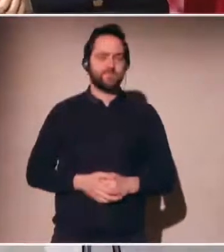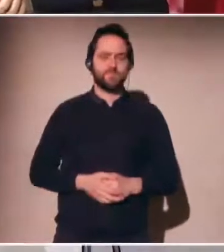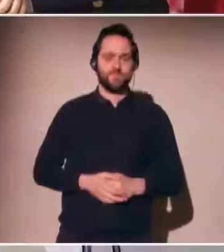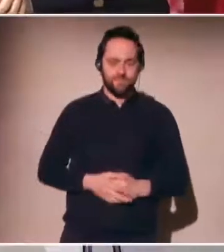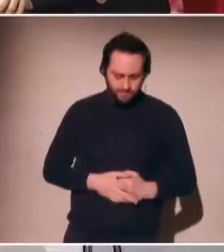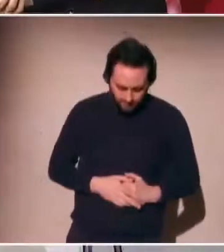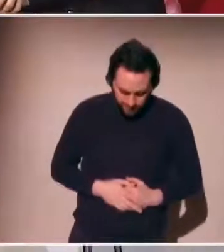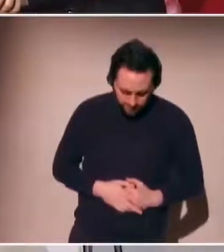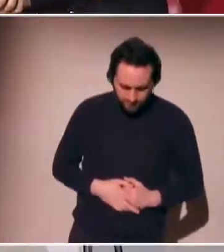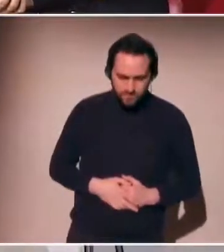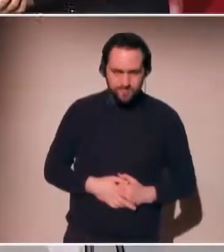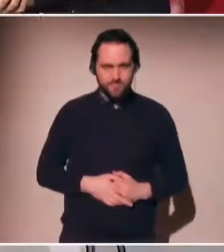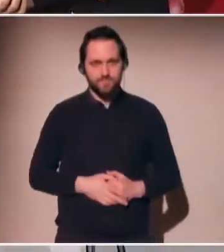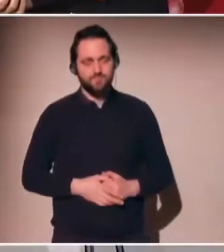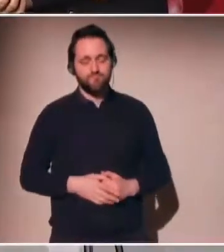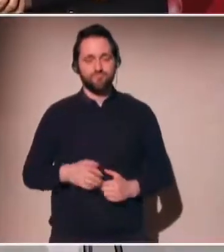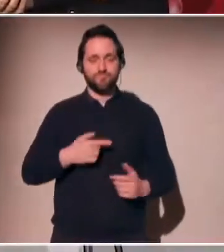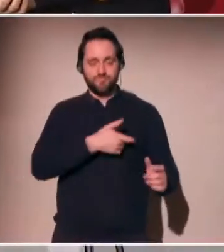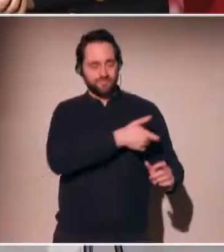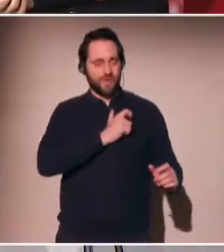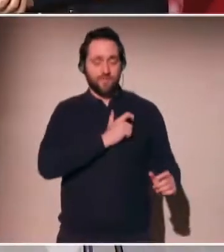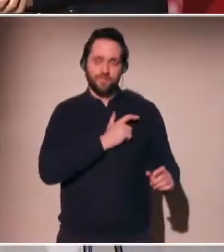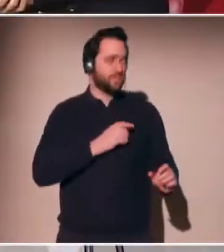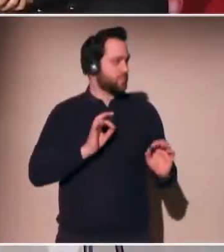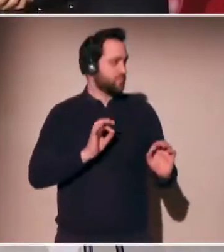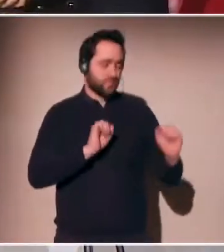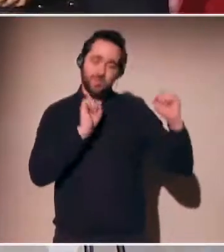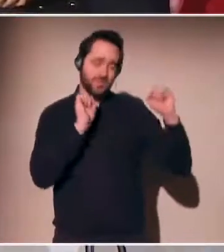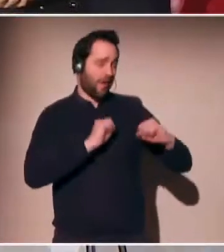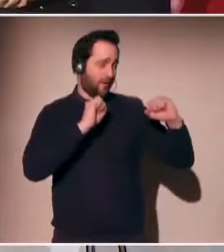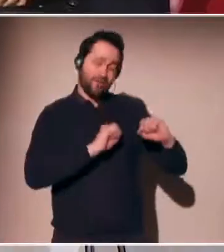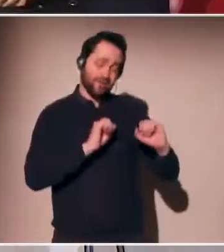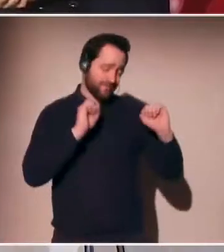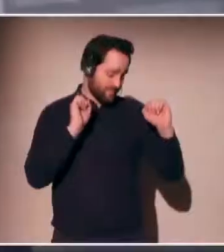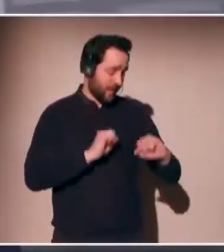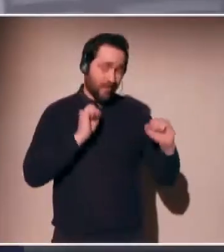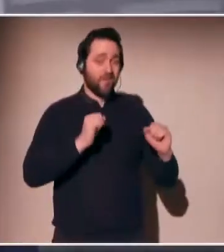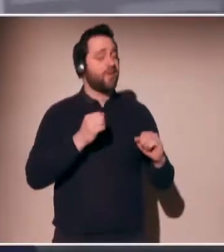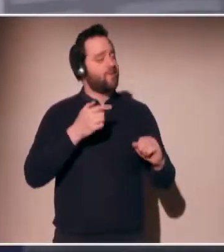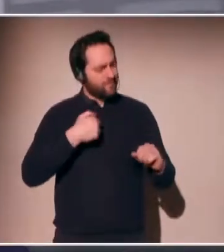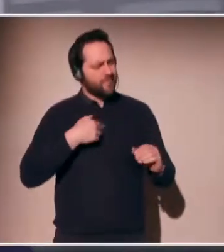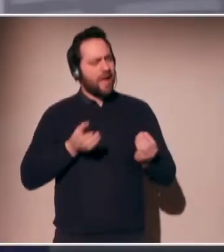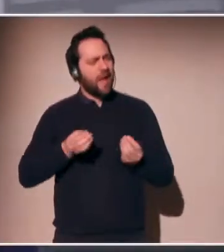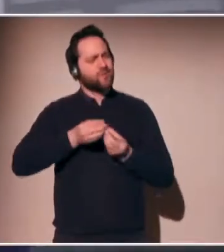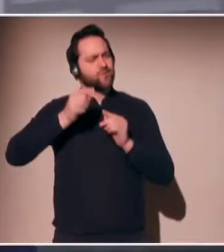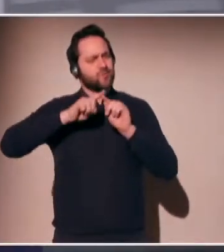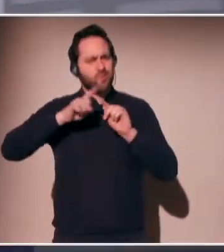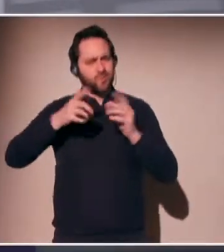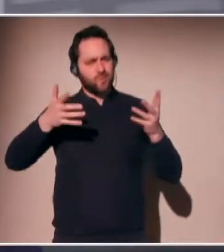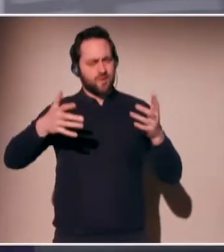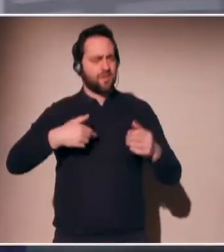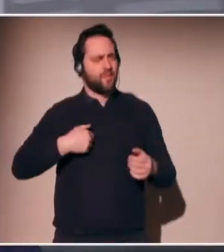Eh bien, vous pourrez l'imaginer, je suis tout à fait d'accord avec vous. Je voudrais juste ajouter quelque chose, parce que moi, je me concentre